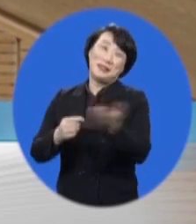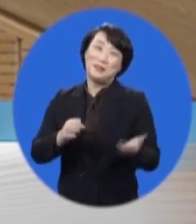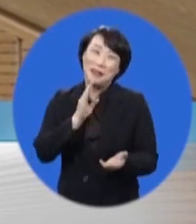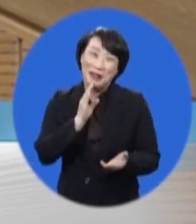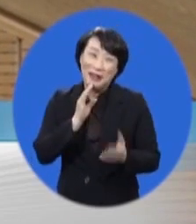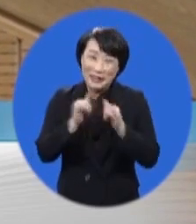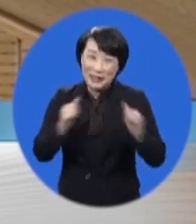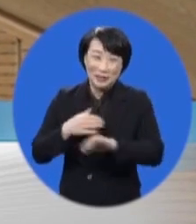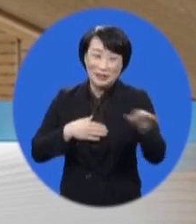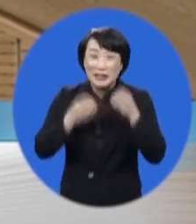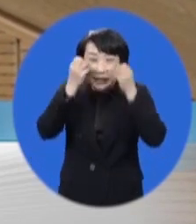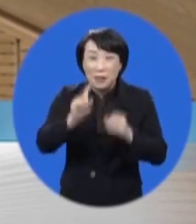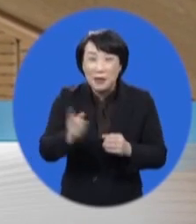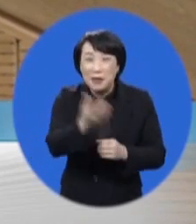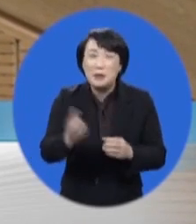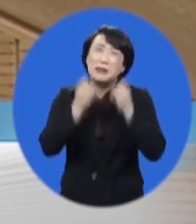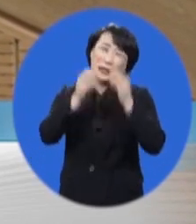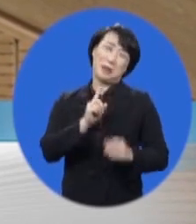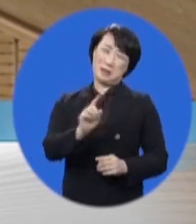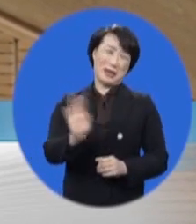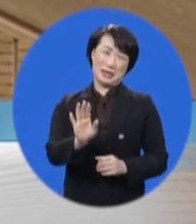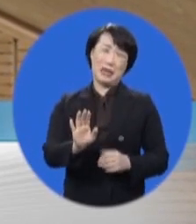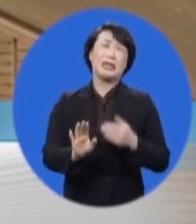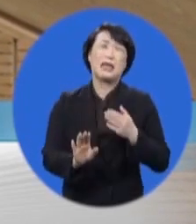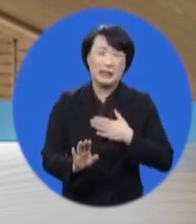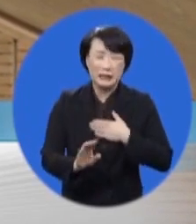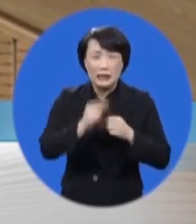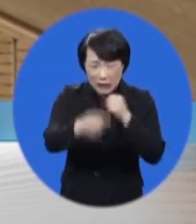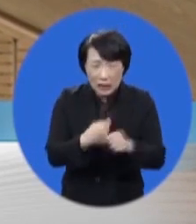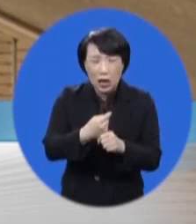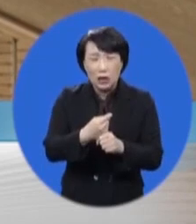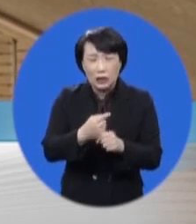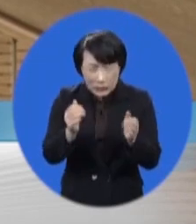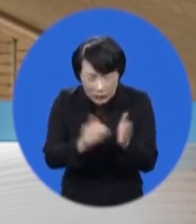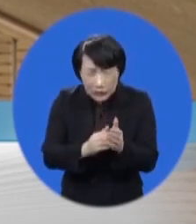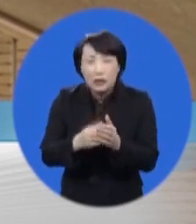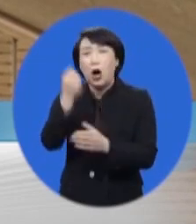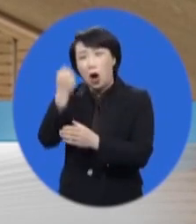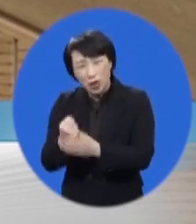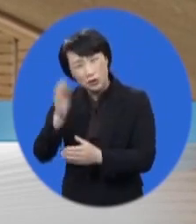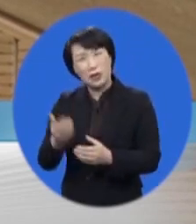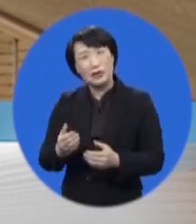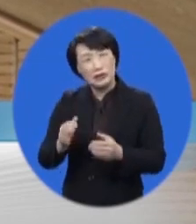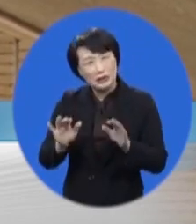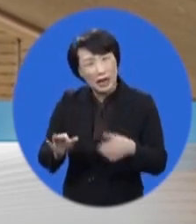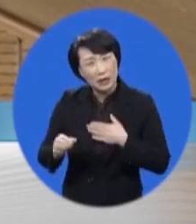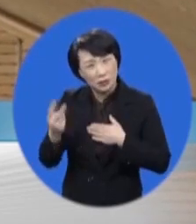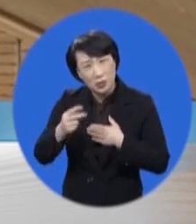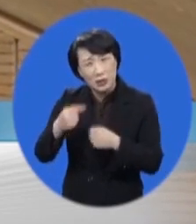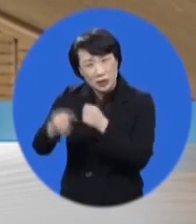새해는 그래서 새것이를 말하는 것이 아니라, 너는 한 해가 낡아지고 헌것이 됐으니 다음 해가